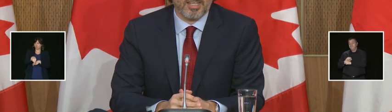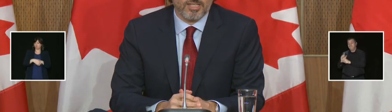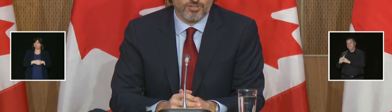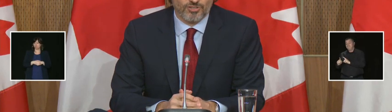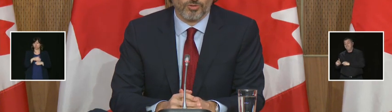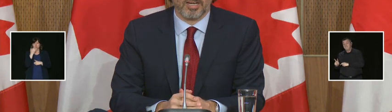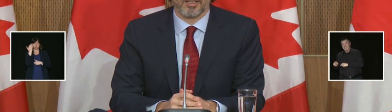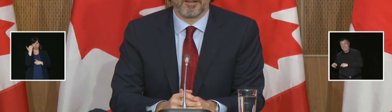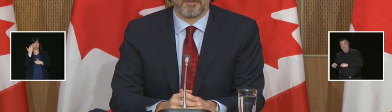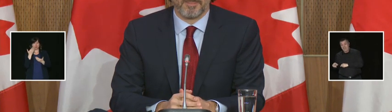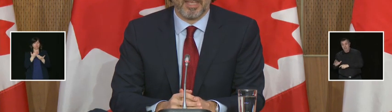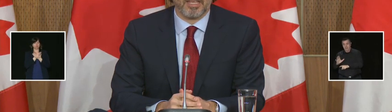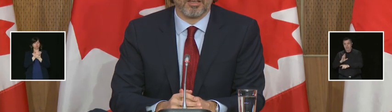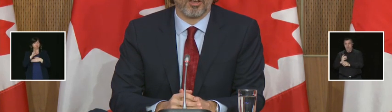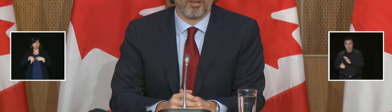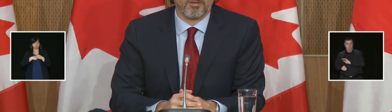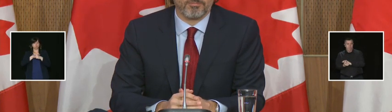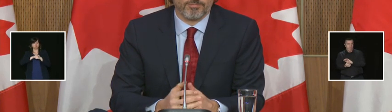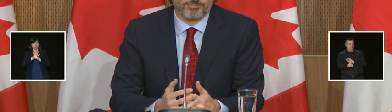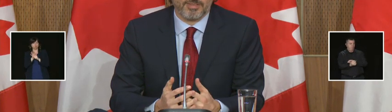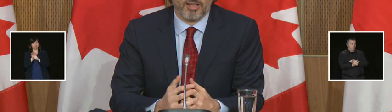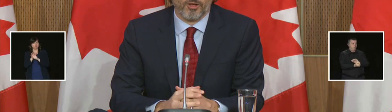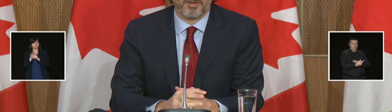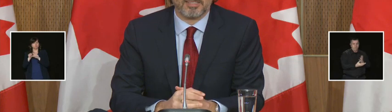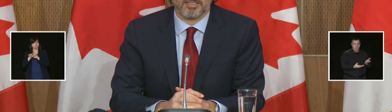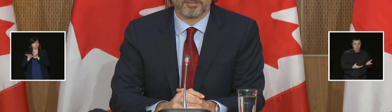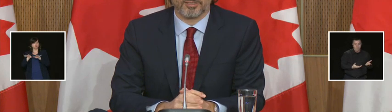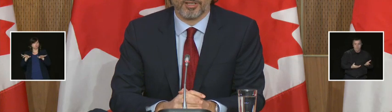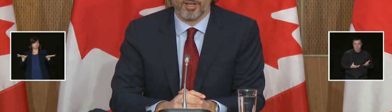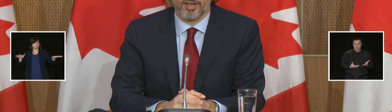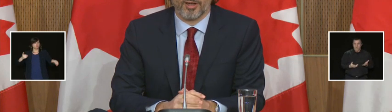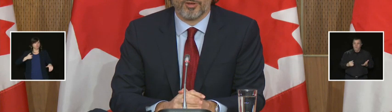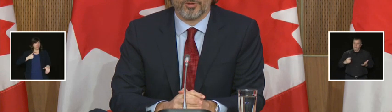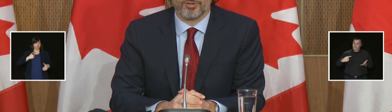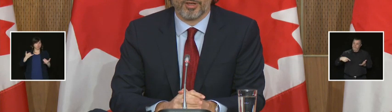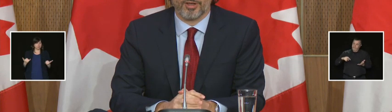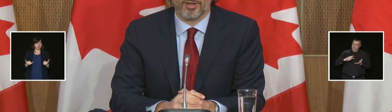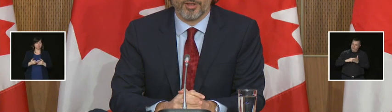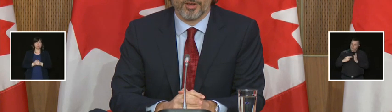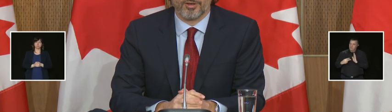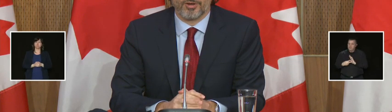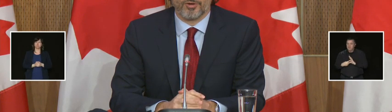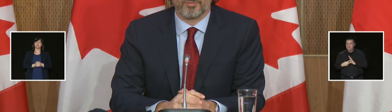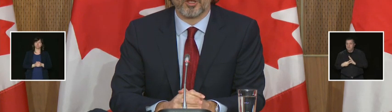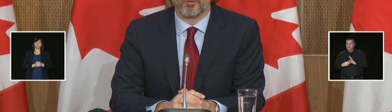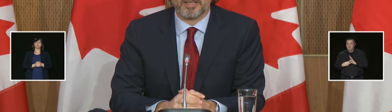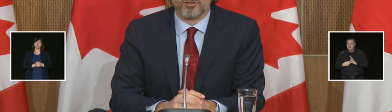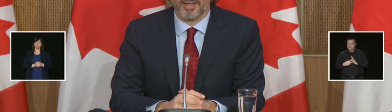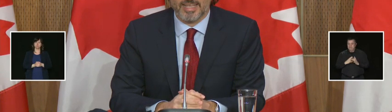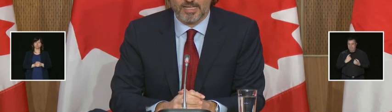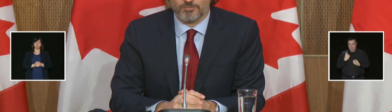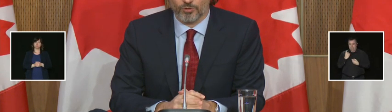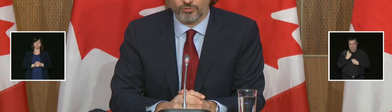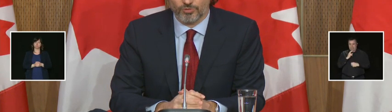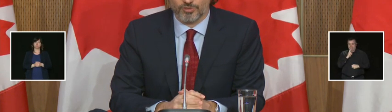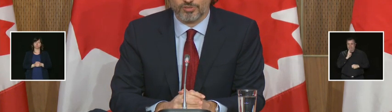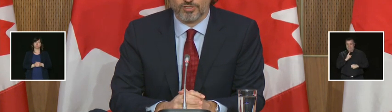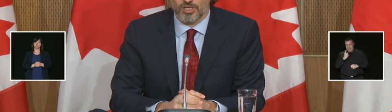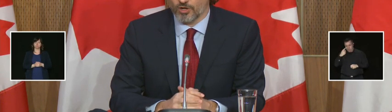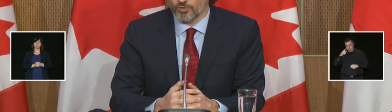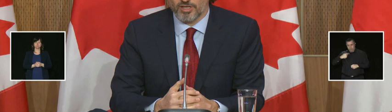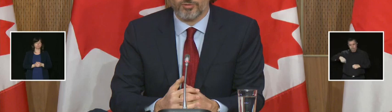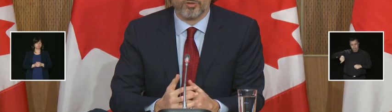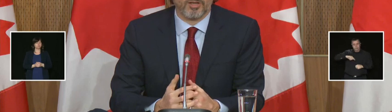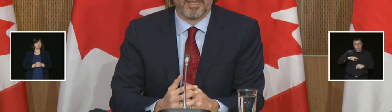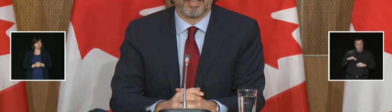sont là et représente une une préoccupation réelle pour nous tous